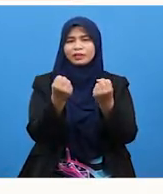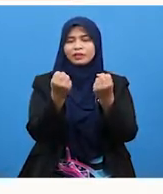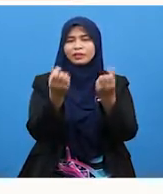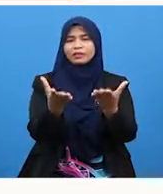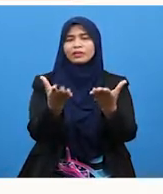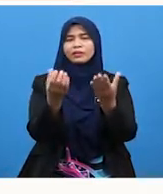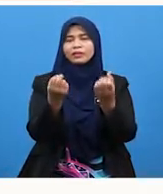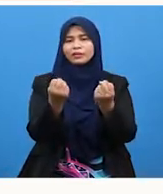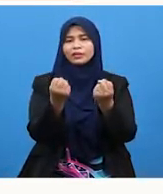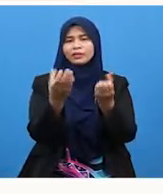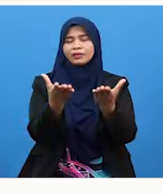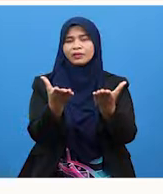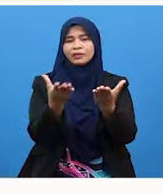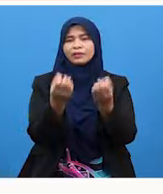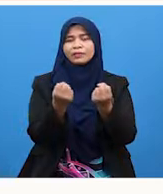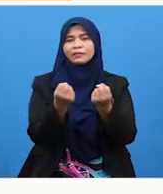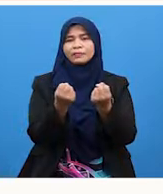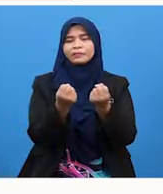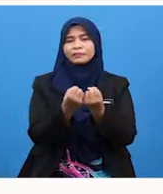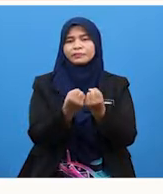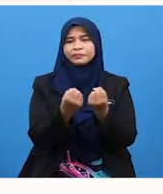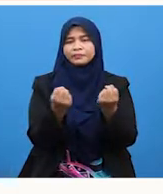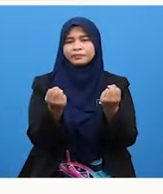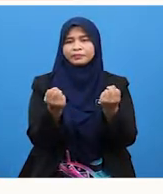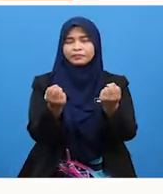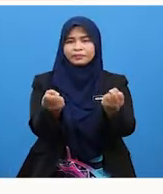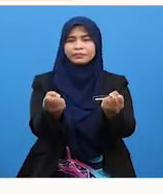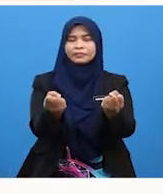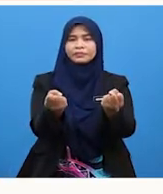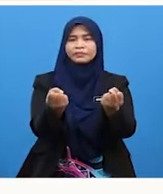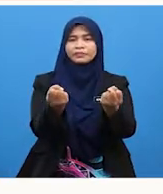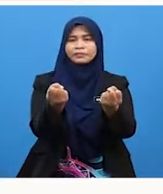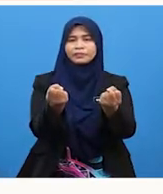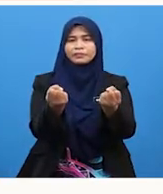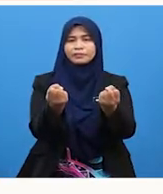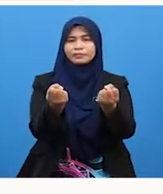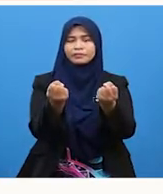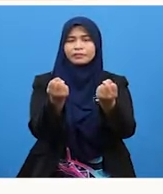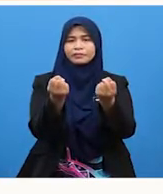Baiklah, mari kita buat semula bersama-sama secara perlahan-lahan.